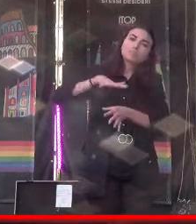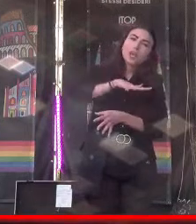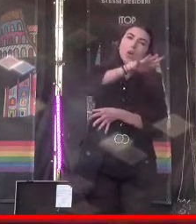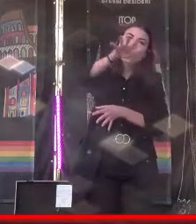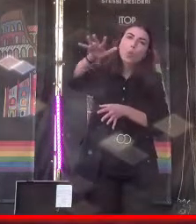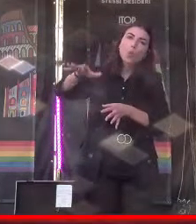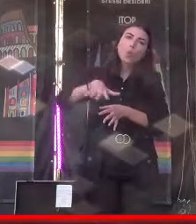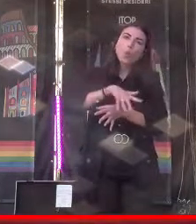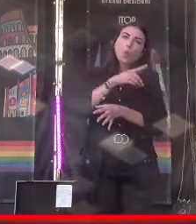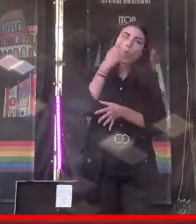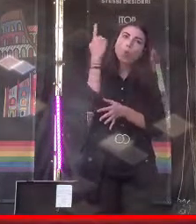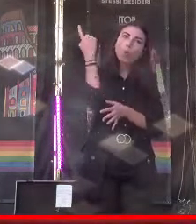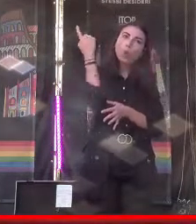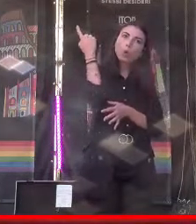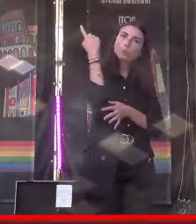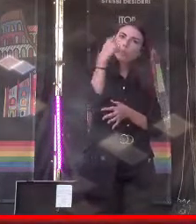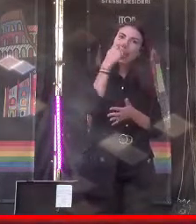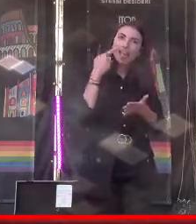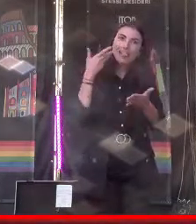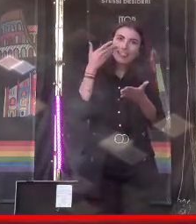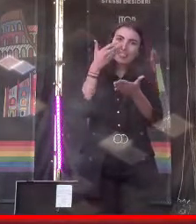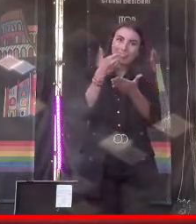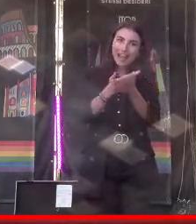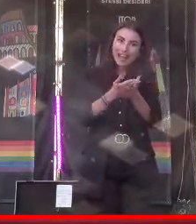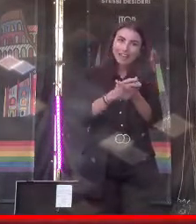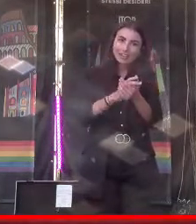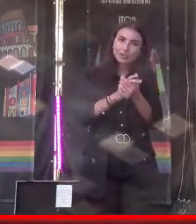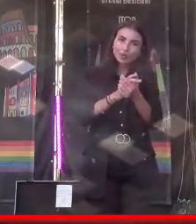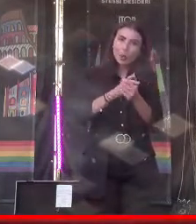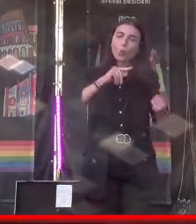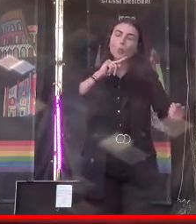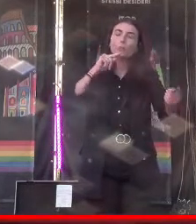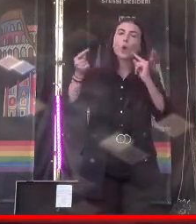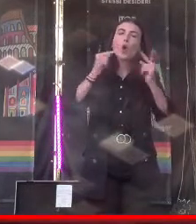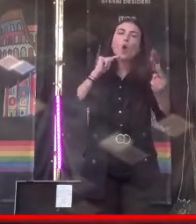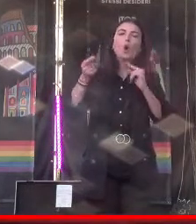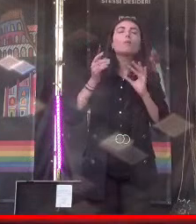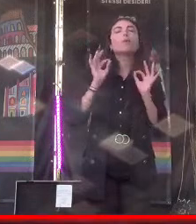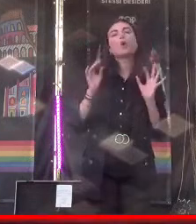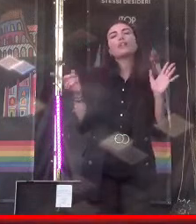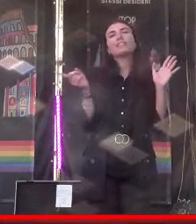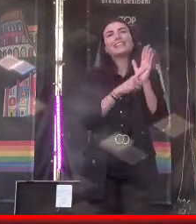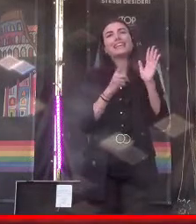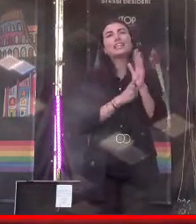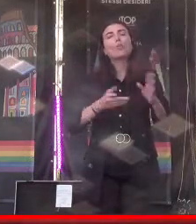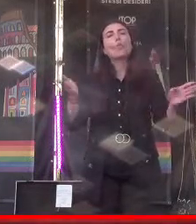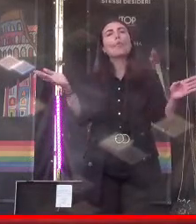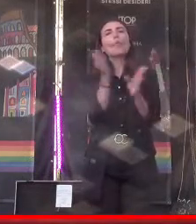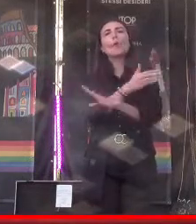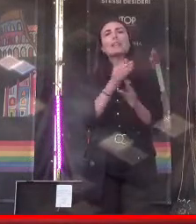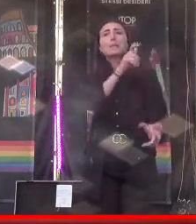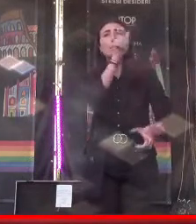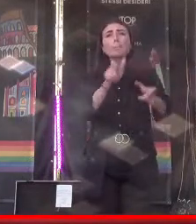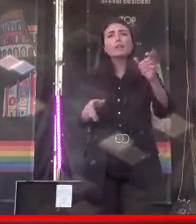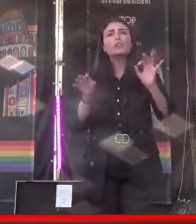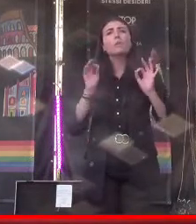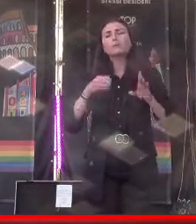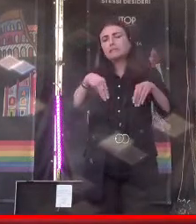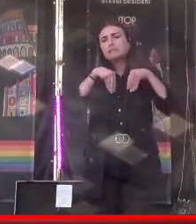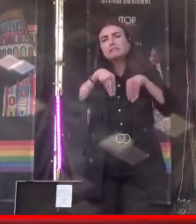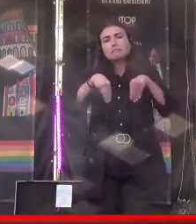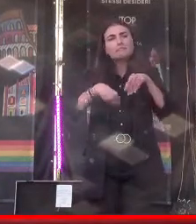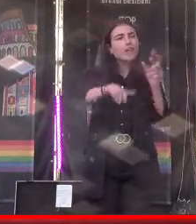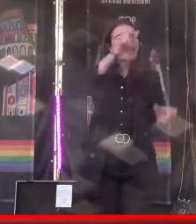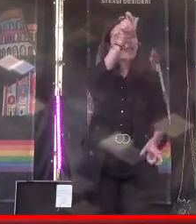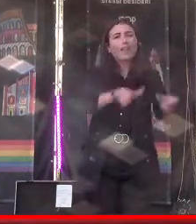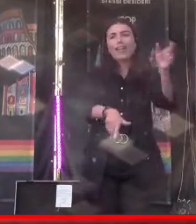certe rivendicazioni, ma è il luogo per farvi capire cosa sono i diritti. I diritti di qualunque persona sono quelli di stare in mezzo ai suoi coetanei, di avere accesso alla